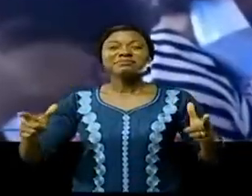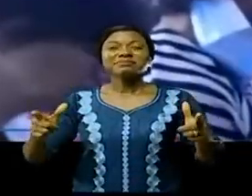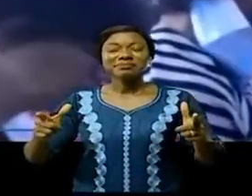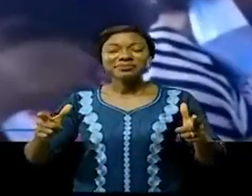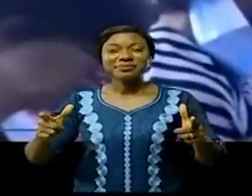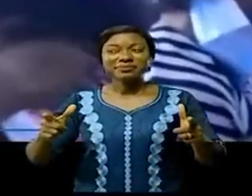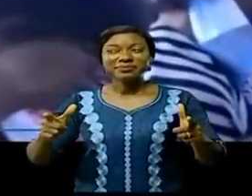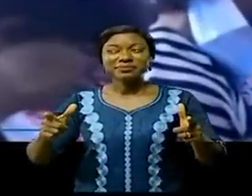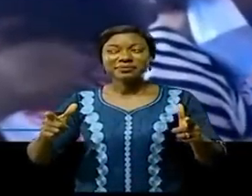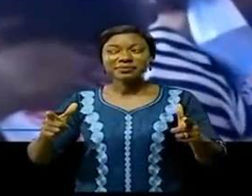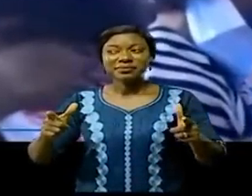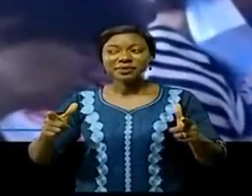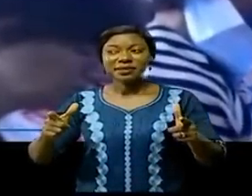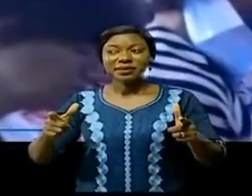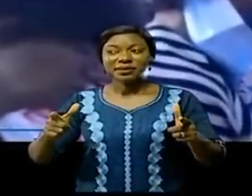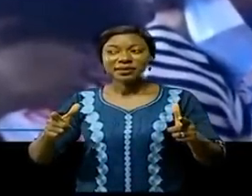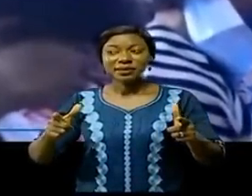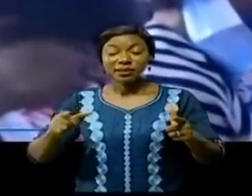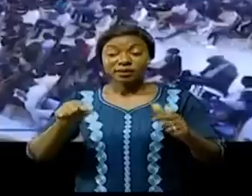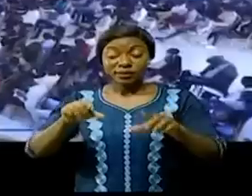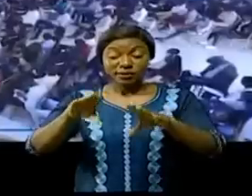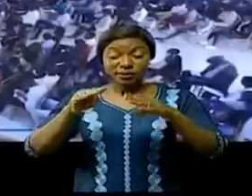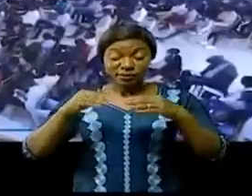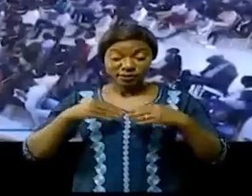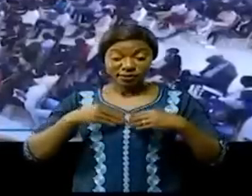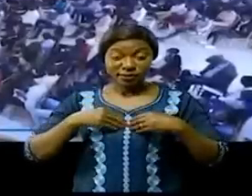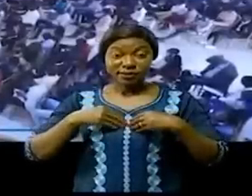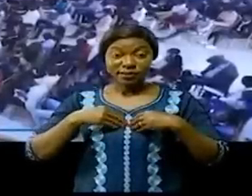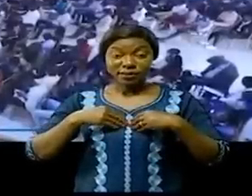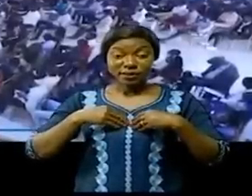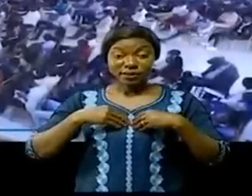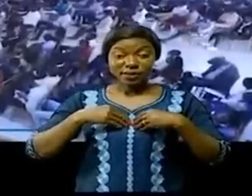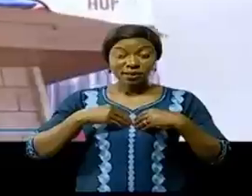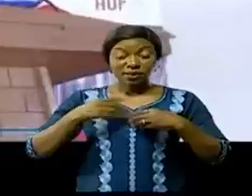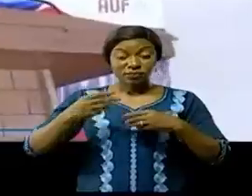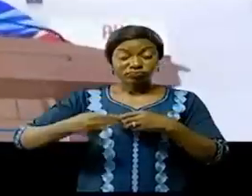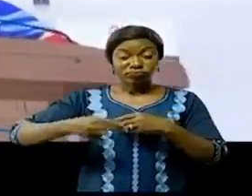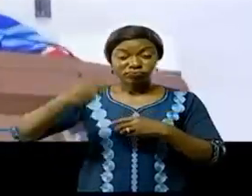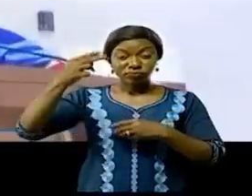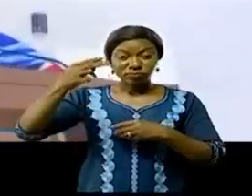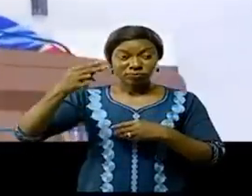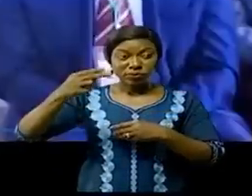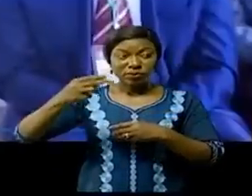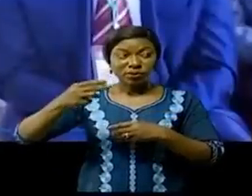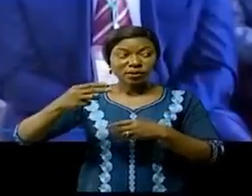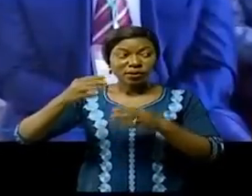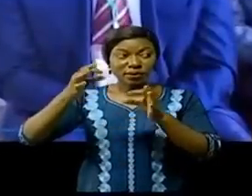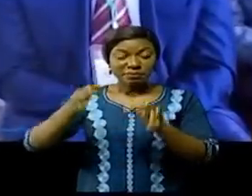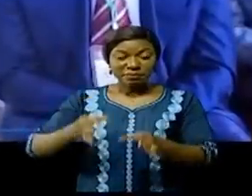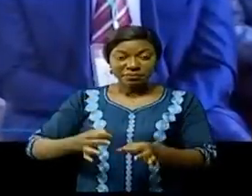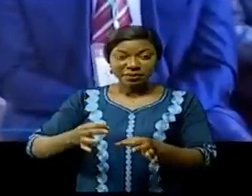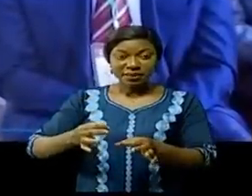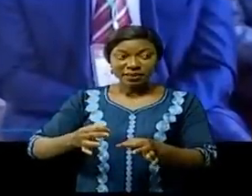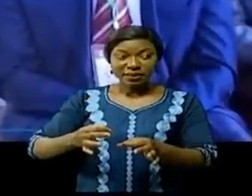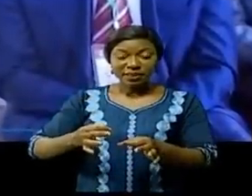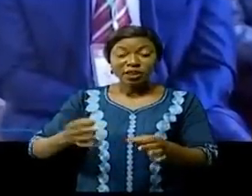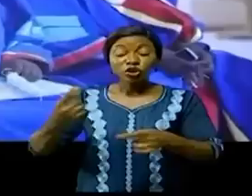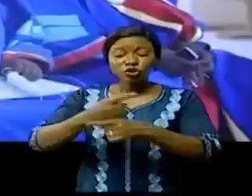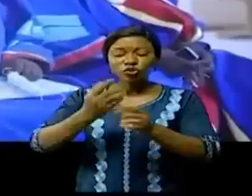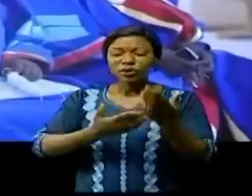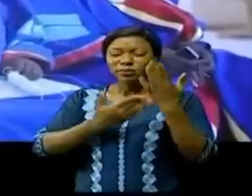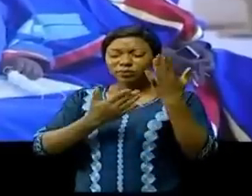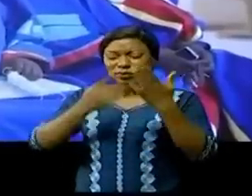que non seulement j'accepte cette distinction, mais c'est un jour important pour